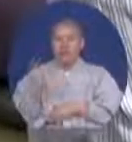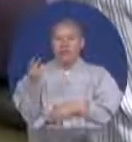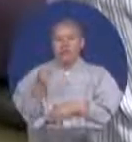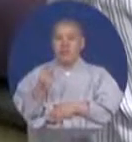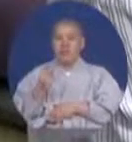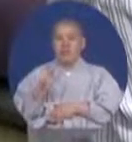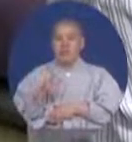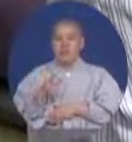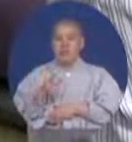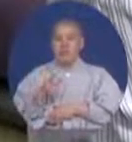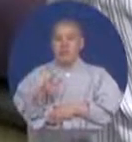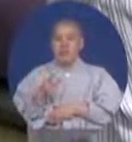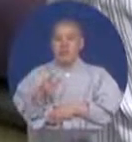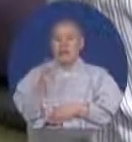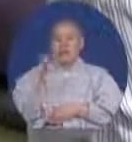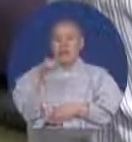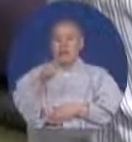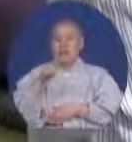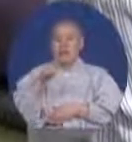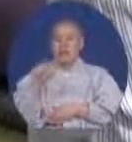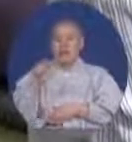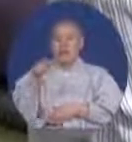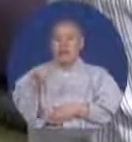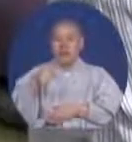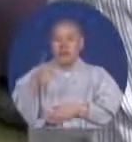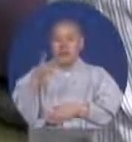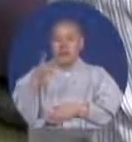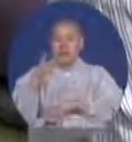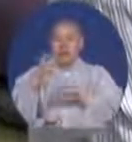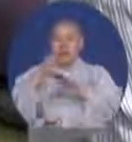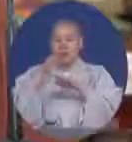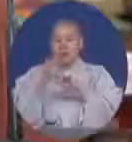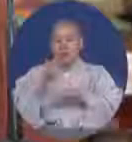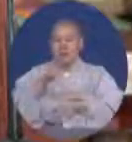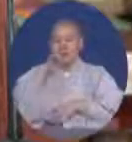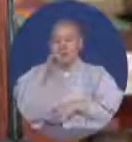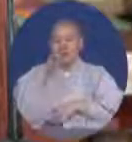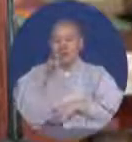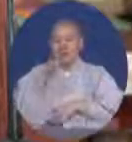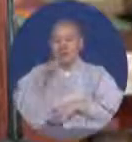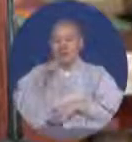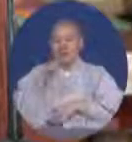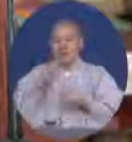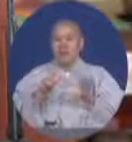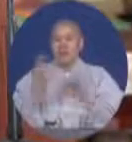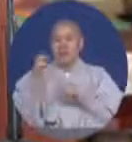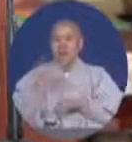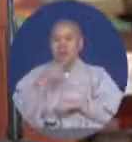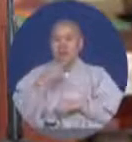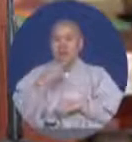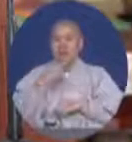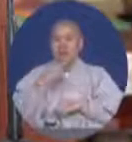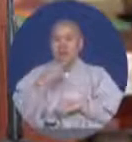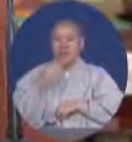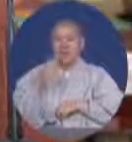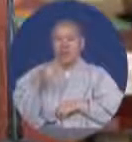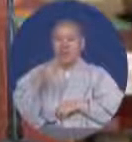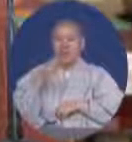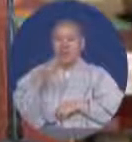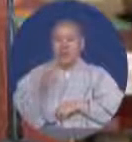그리고 무상예가 있어요. 무상예. 형상 없는 예가 있는데